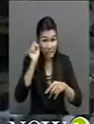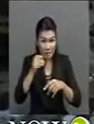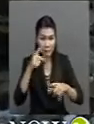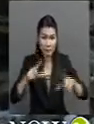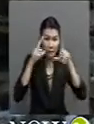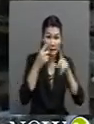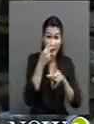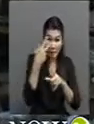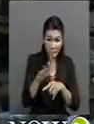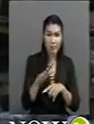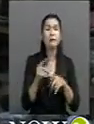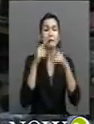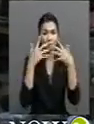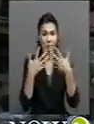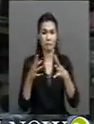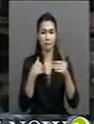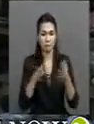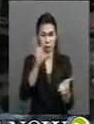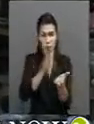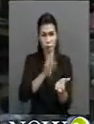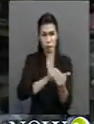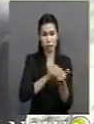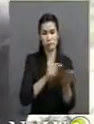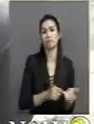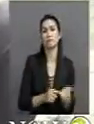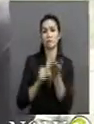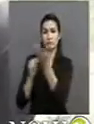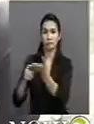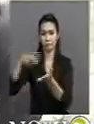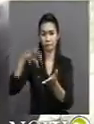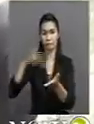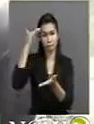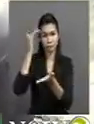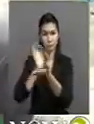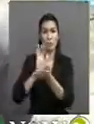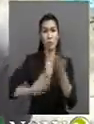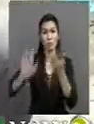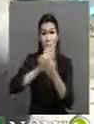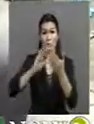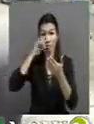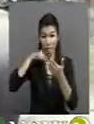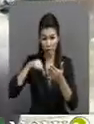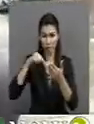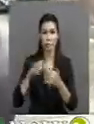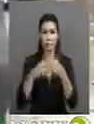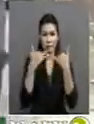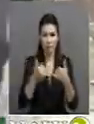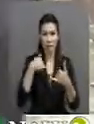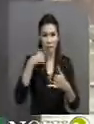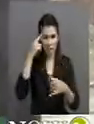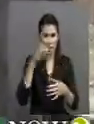คนร้ายแล้วก็พร้อมนะครับที่จะส่งสำนวนเข้าสู่สำนักงานตำรวจแห่งชาติโดยความคืบหน้าในเรื่องนี้ครับผ่านไปแล้วก